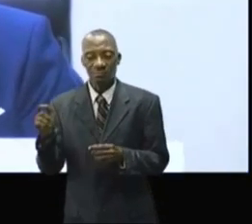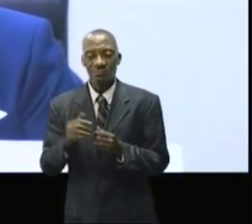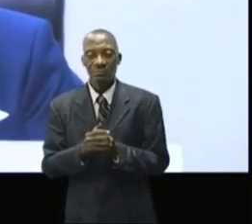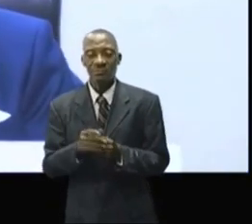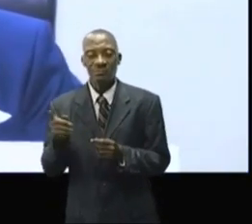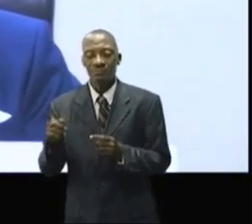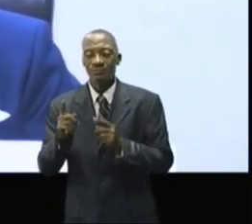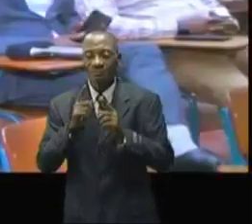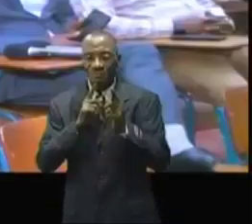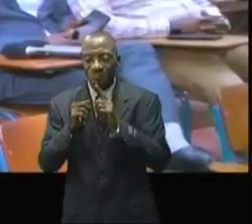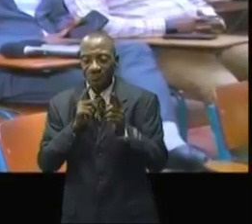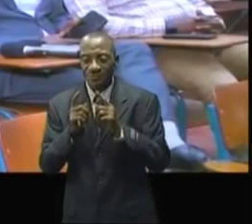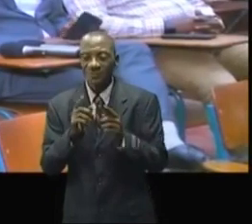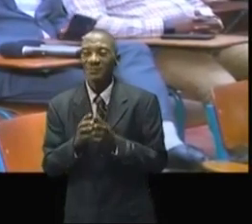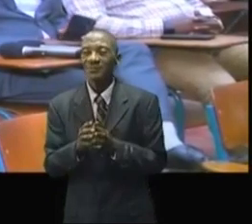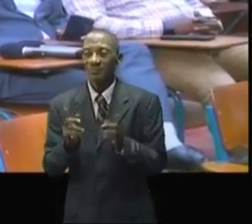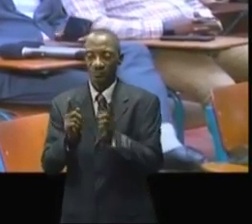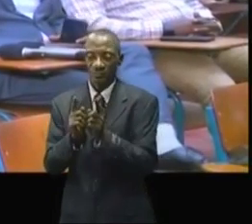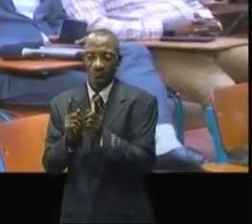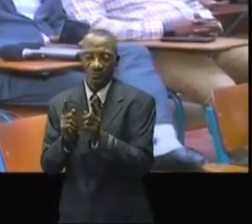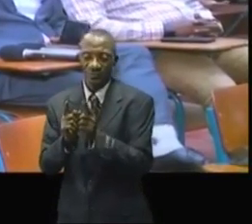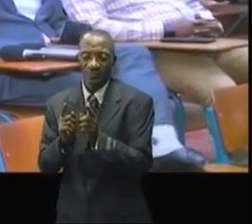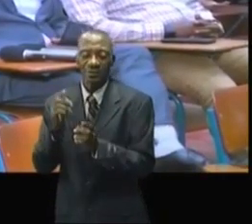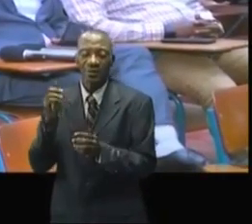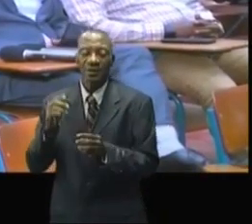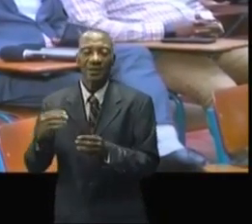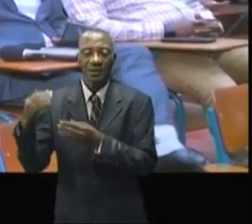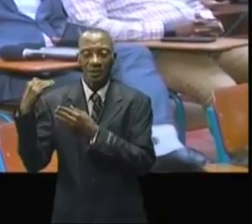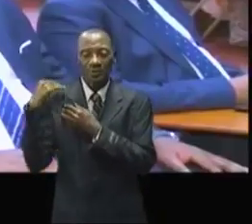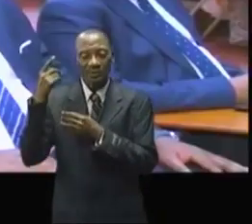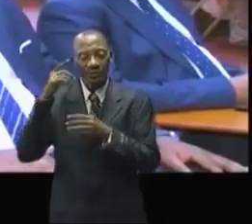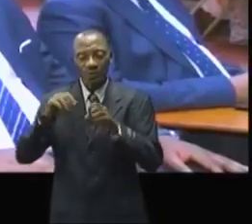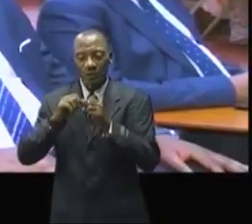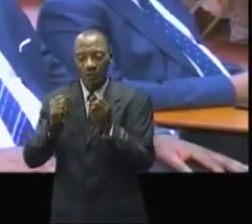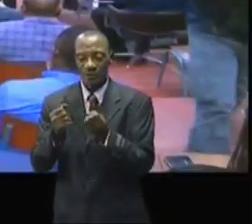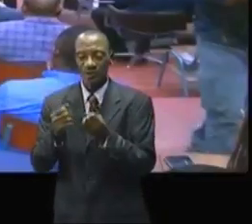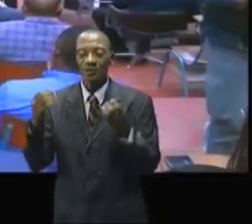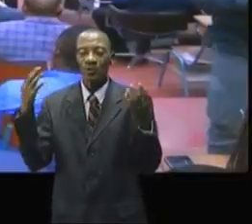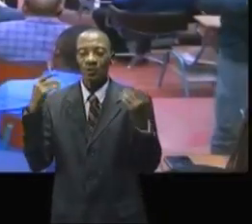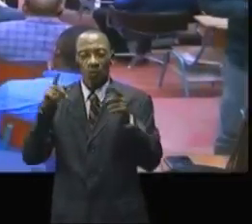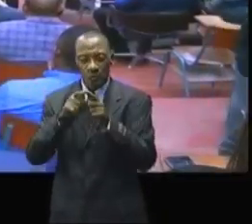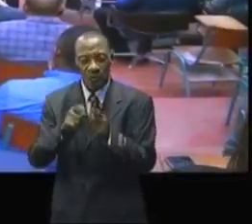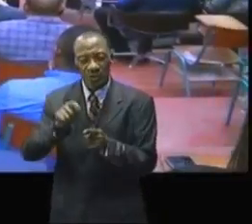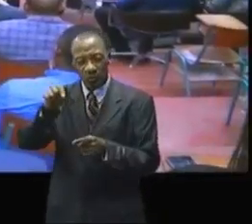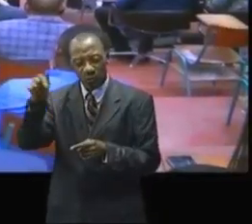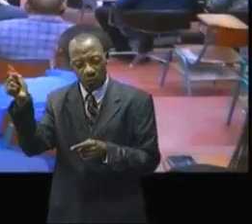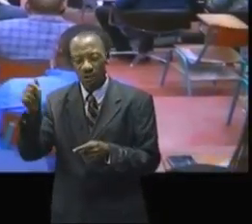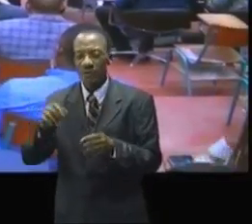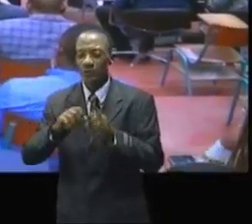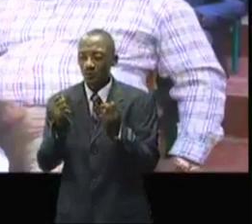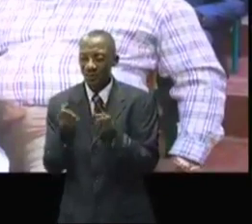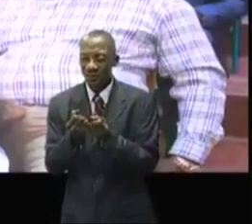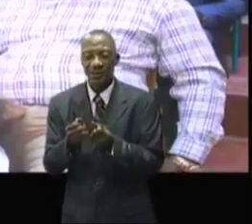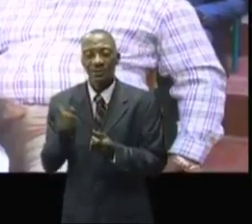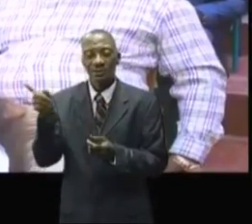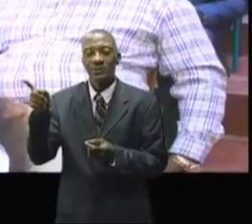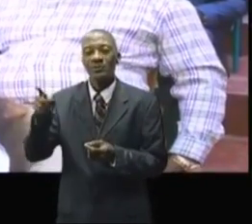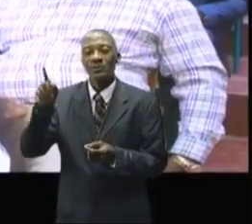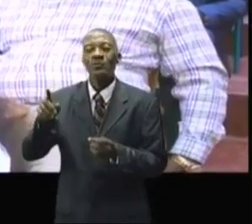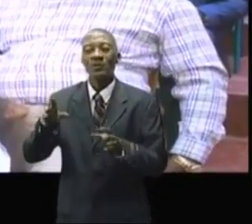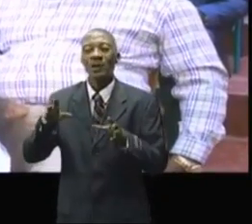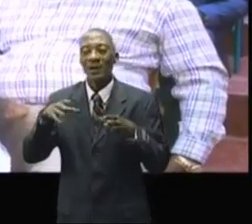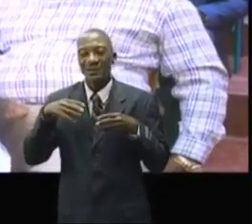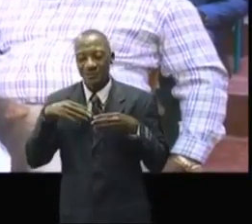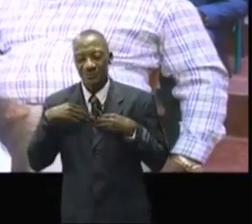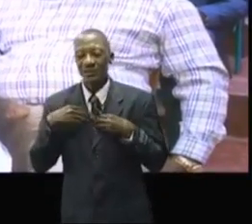lancement officiel du système de paiement en ligne des factures de la Régie des Eaux dans l'amphithéâtre de la Régie des Eaux. Les